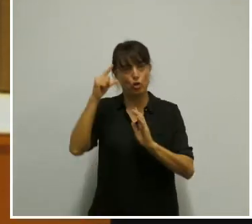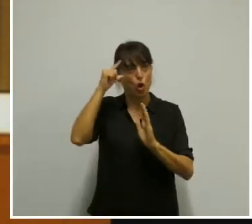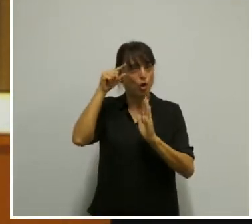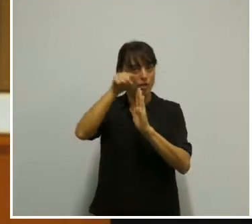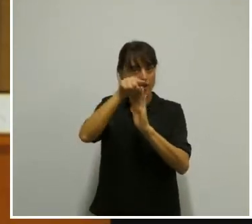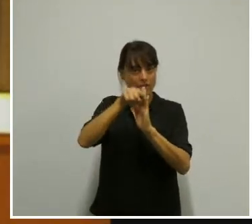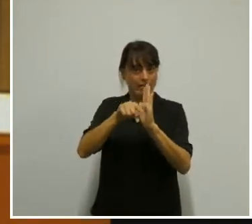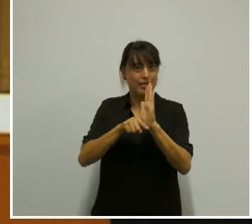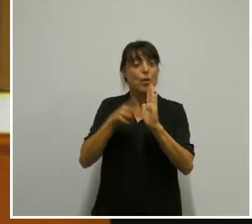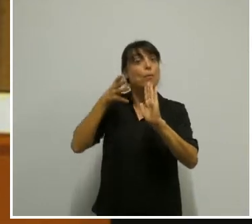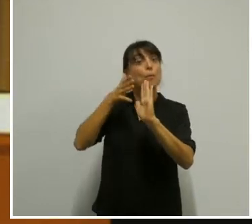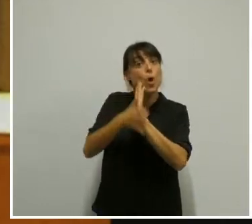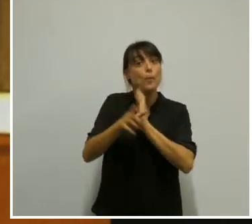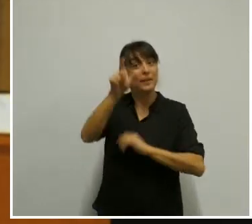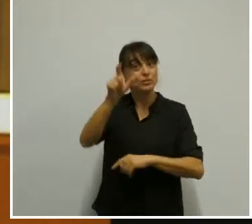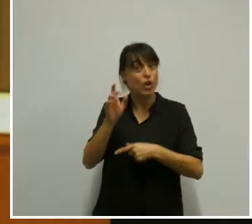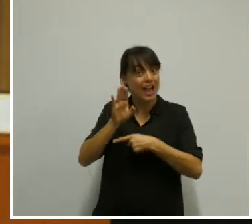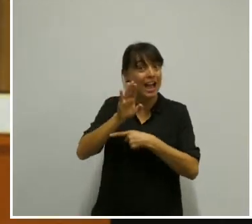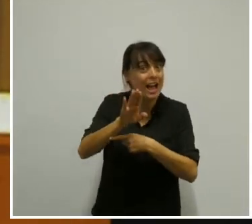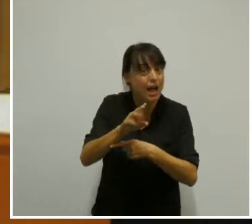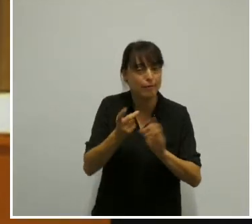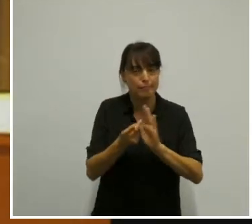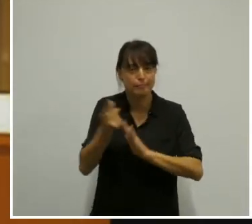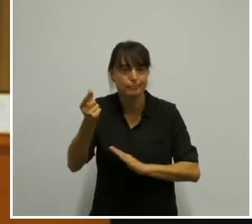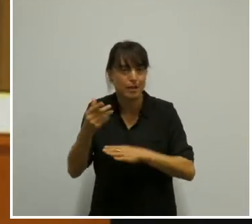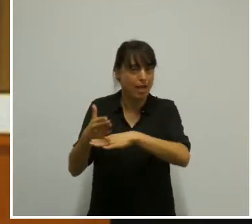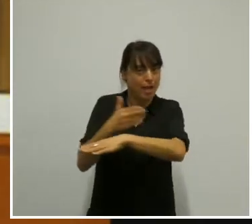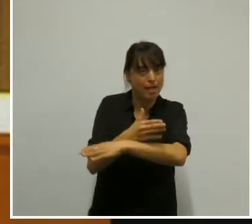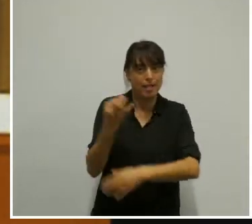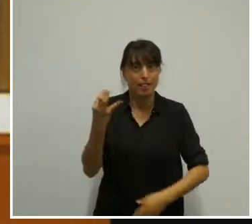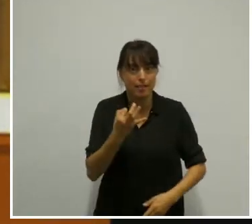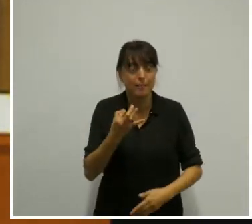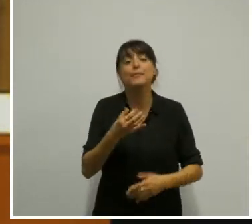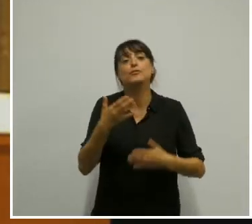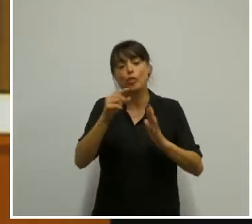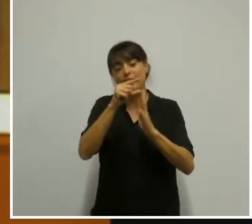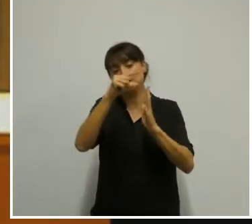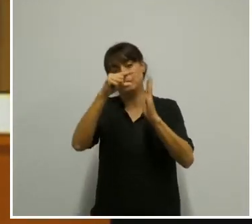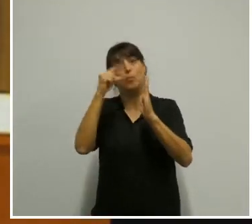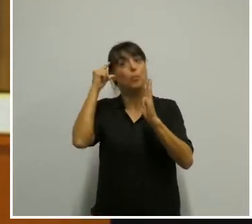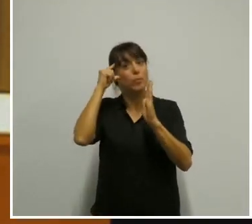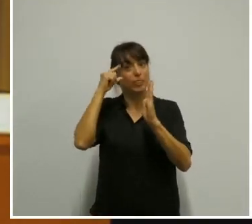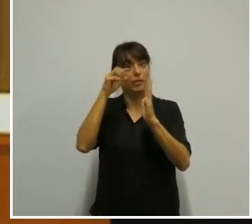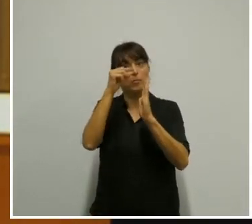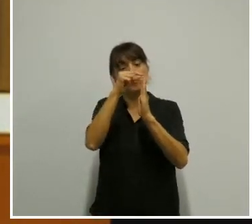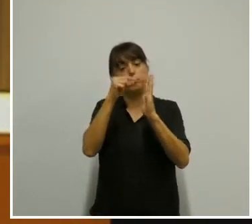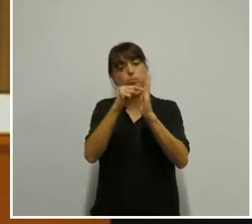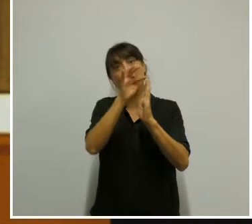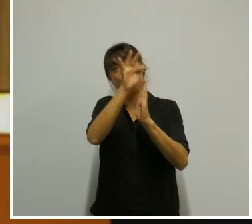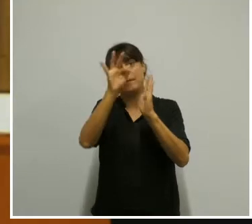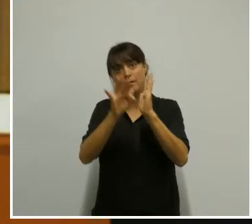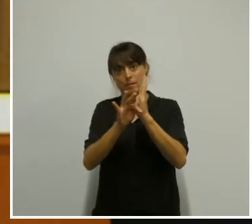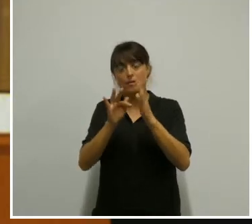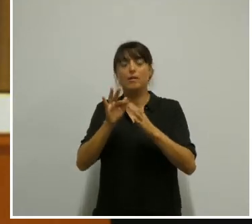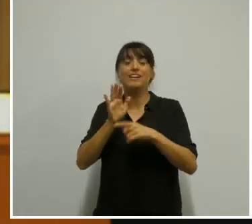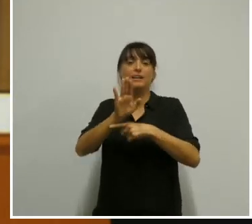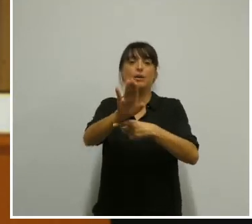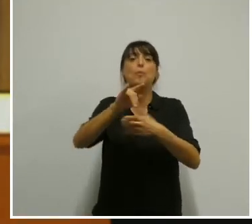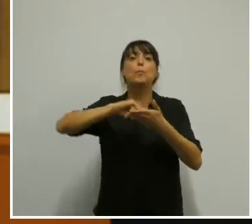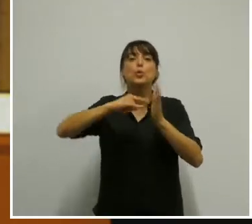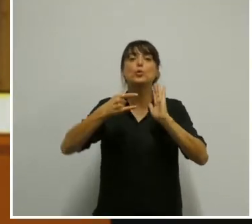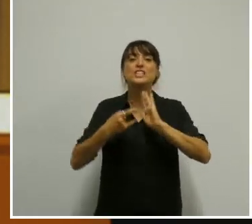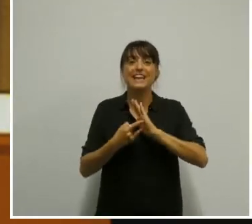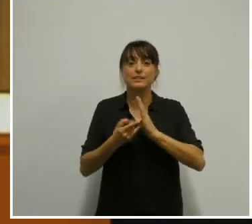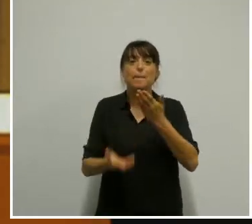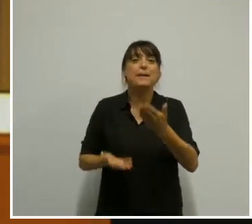que presenta i començarem presentant el programa Transformem Patis, l'experiència de l'Escola Farigola del Clot.